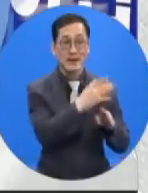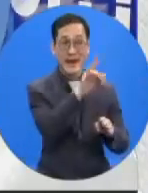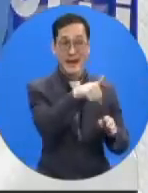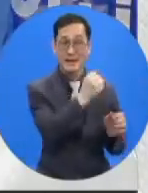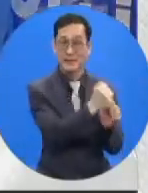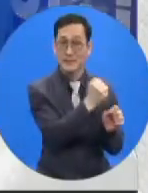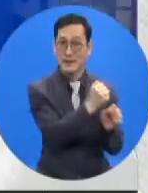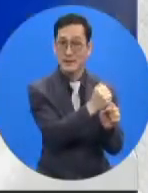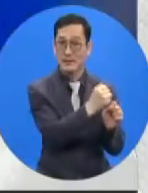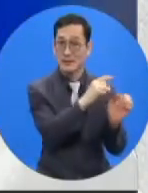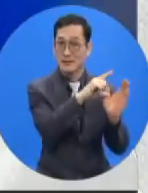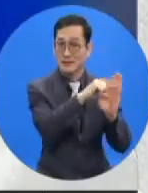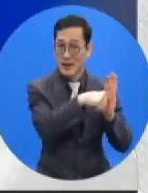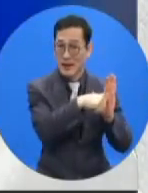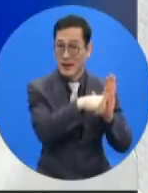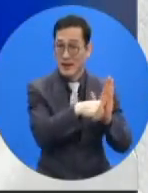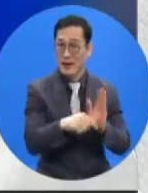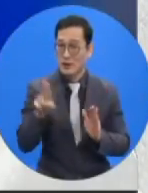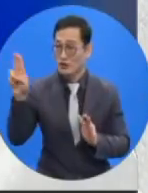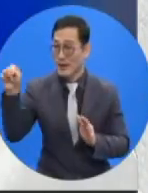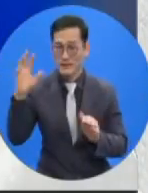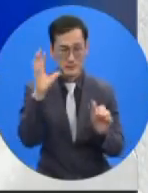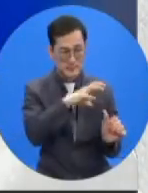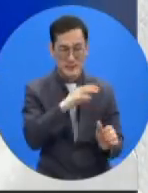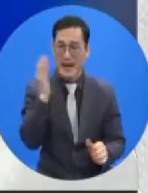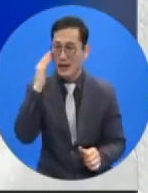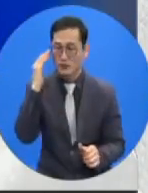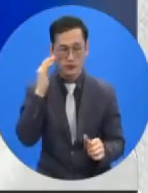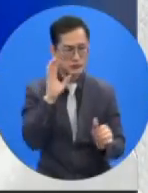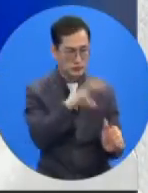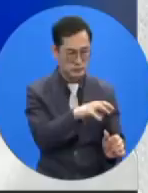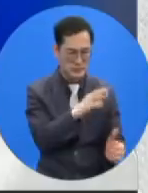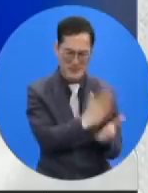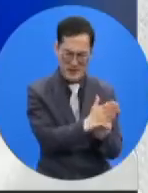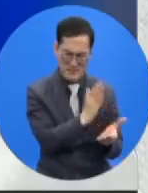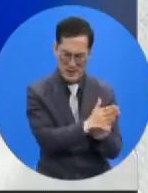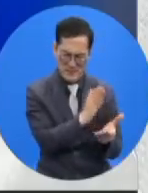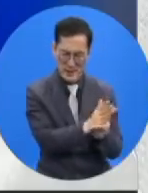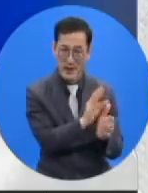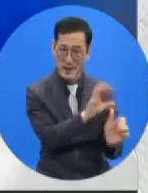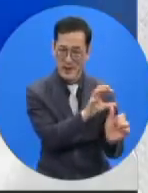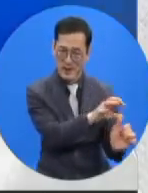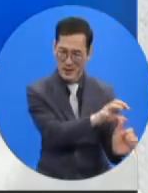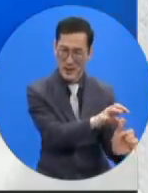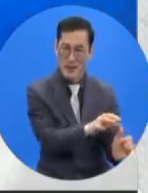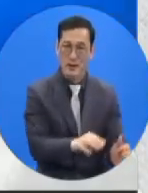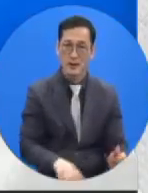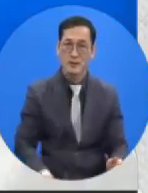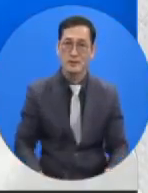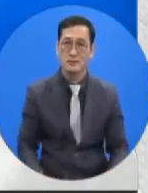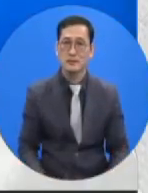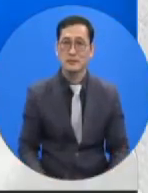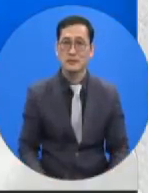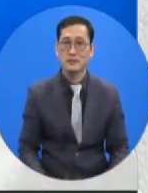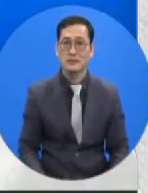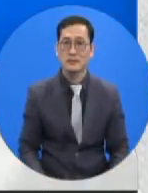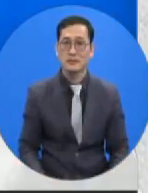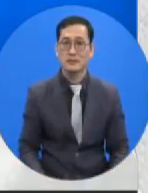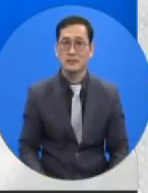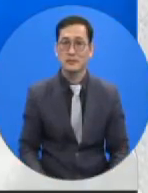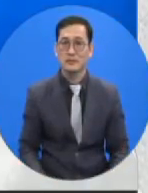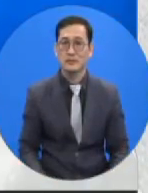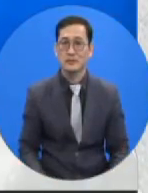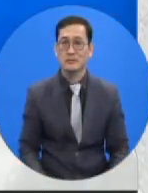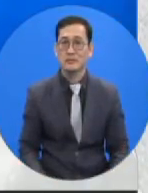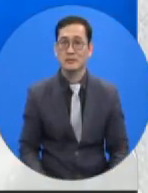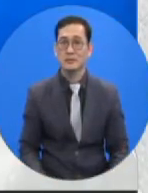데 있어서 유엔에서 제재를 하고 우리 대한민국 정부가 그래서는 안 된다고 북한을 압박을 하고 국제사회가 그러니까 어떤 분이 그 얘기를 하더라고.